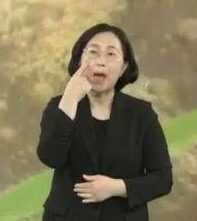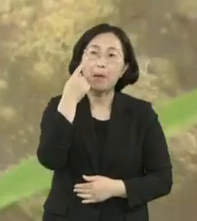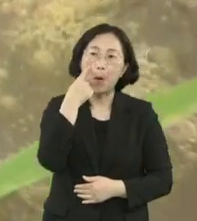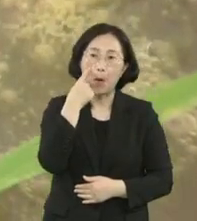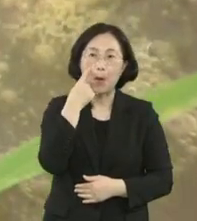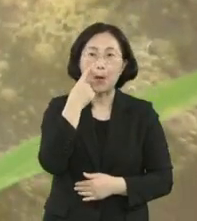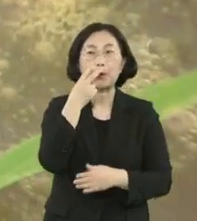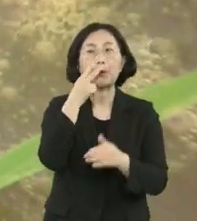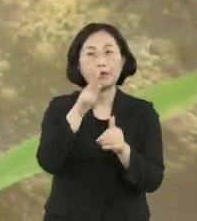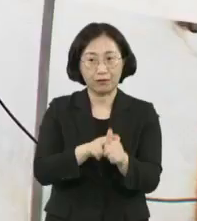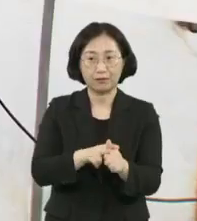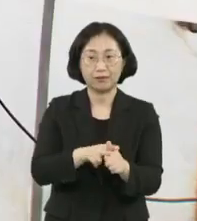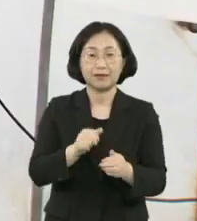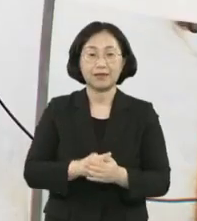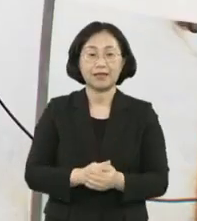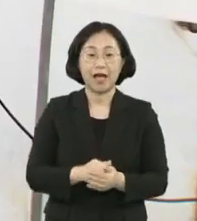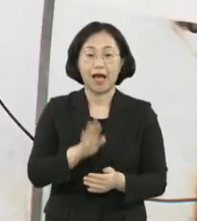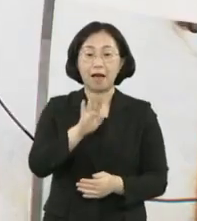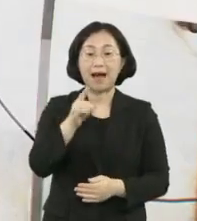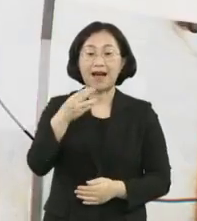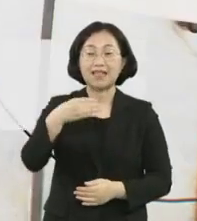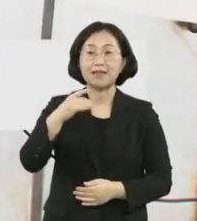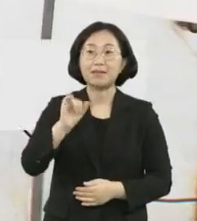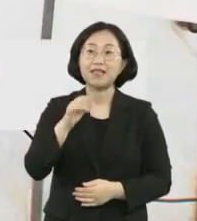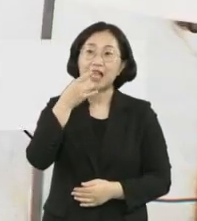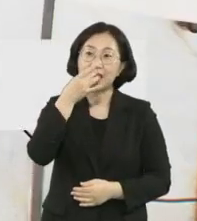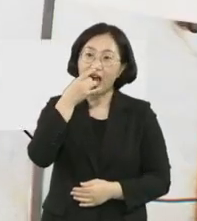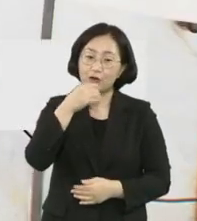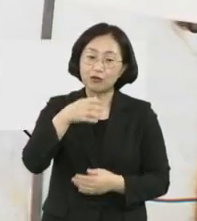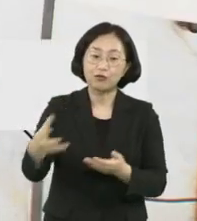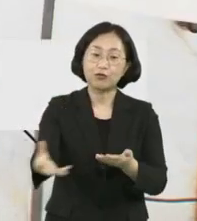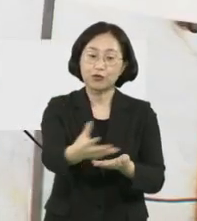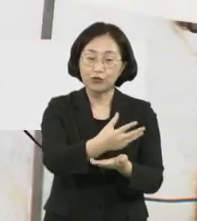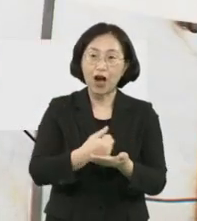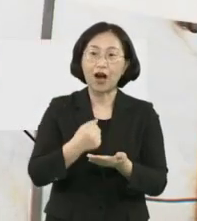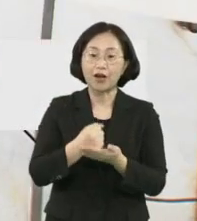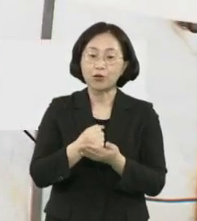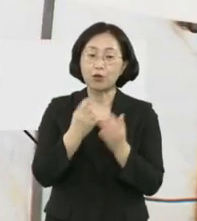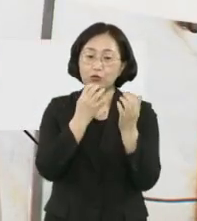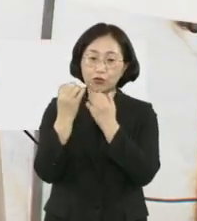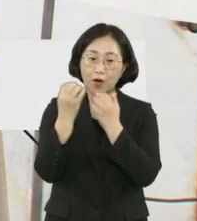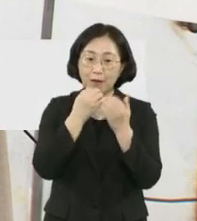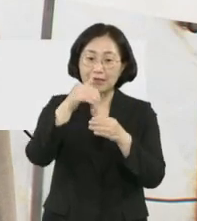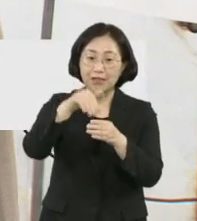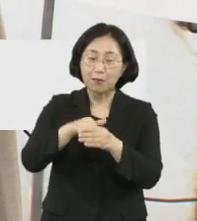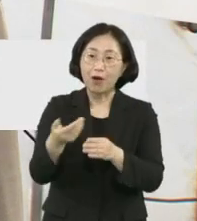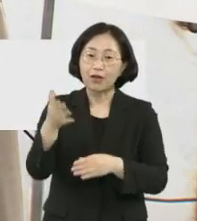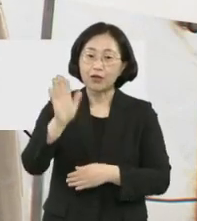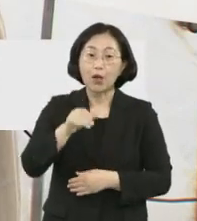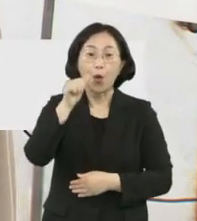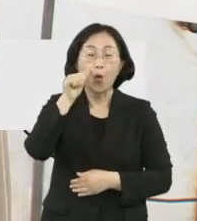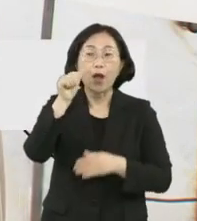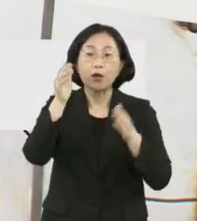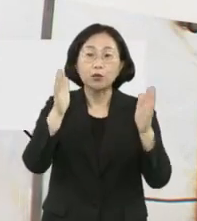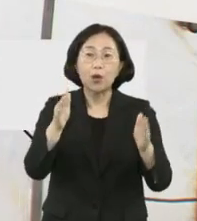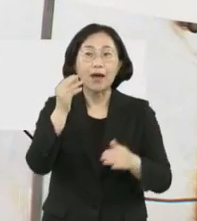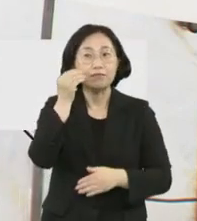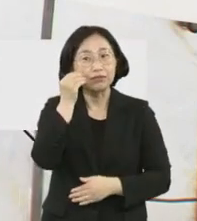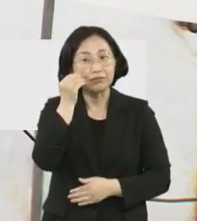삼모작입니다. 빠르미를 수확하고 나니까 다음 작계에 들어가려면 수박을 들어가야 되는데 한 5개월 동안 놀게